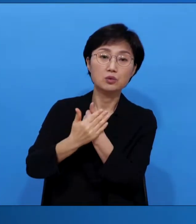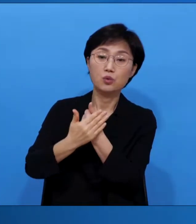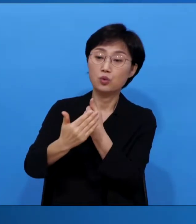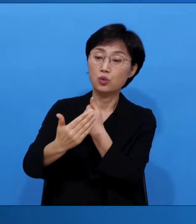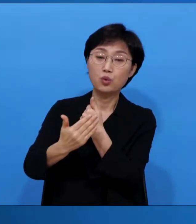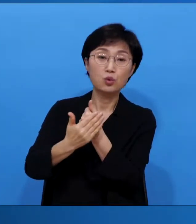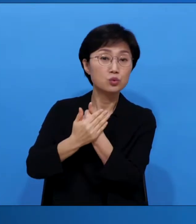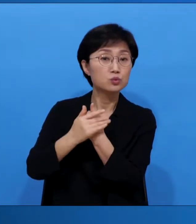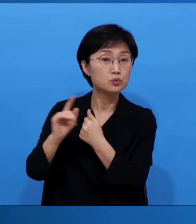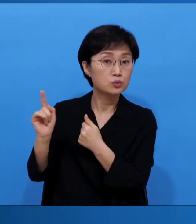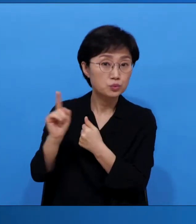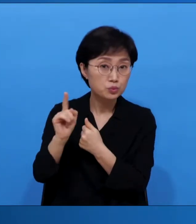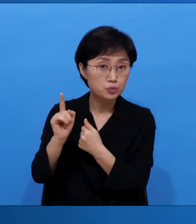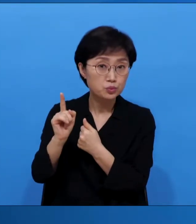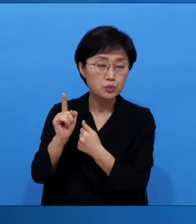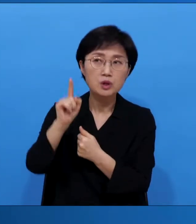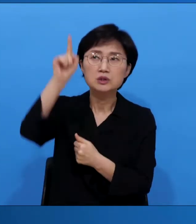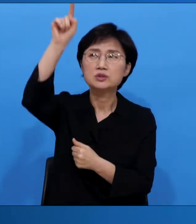도움은